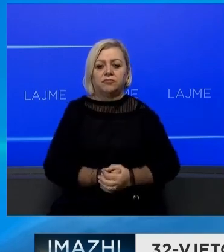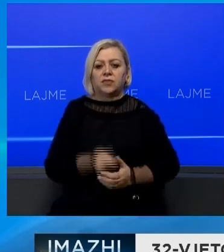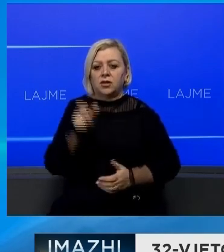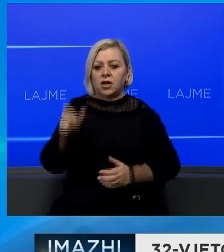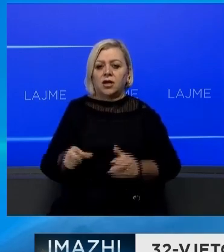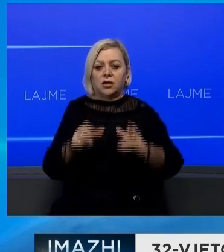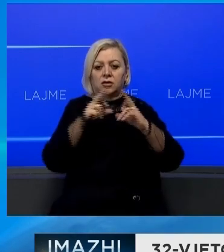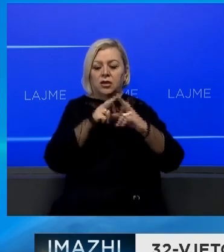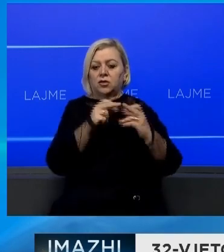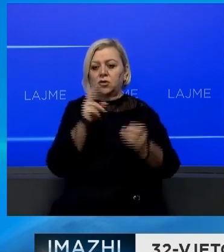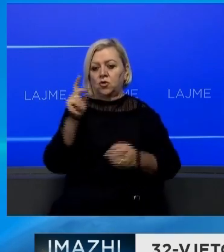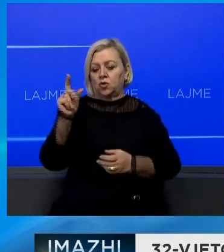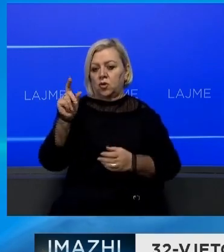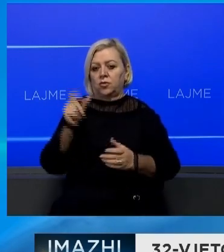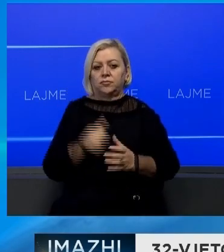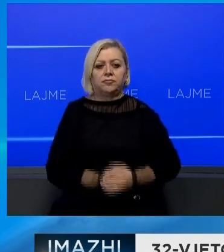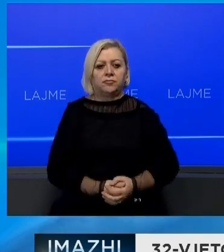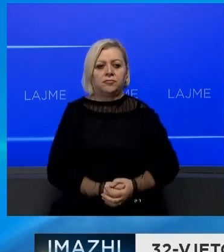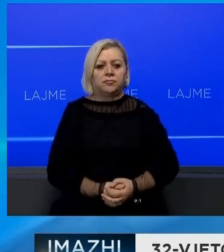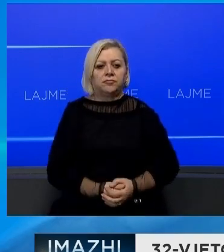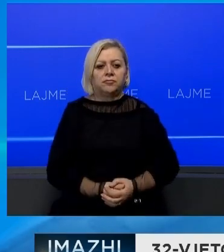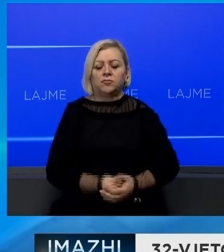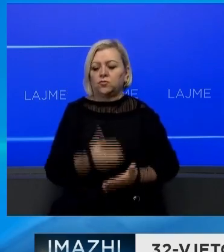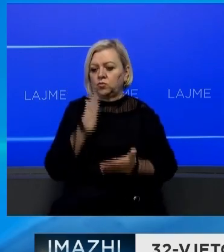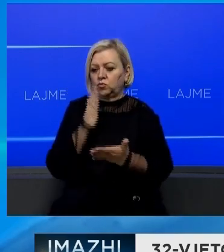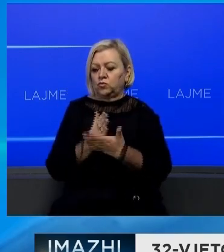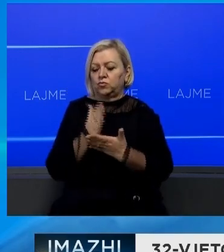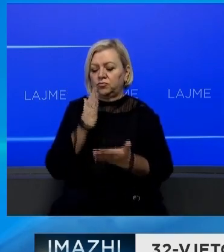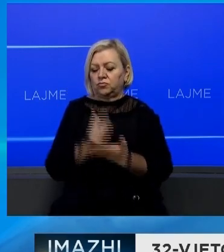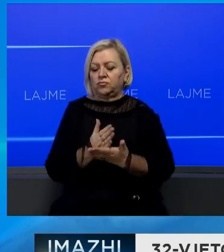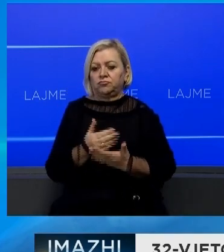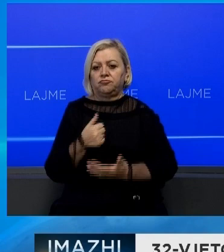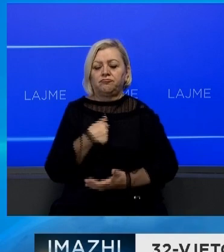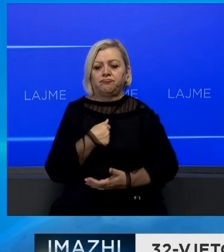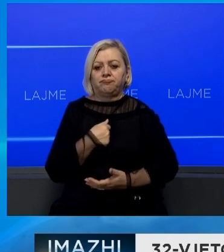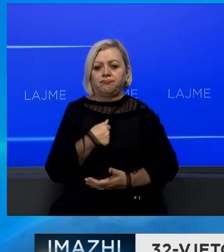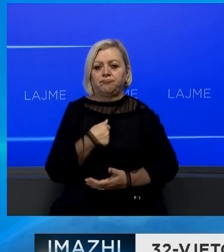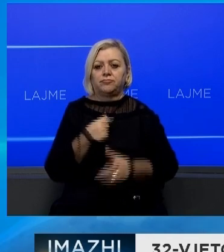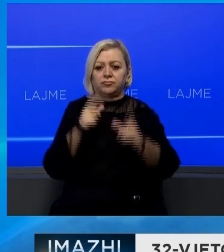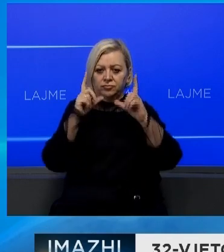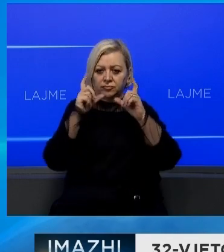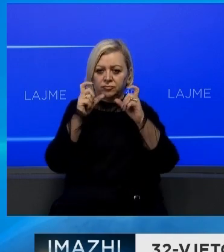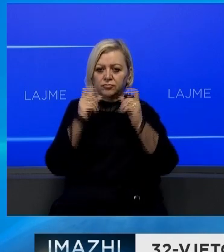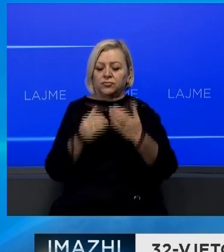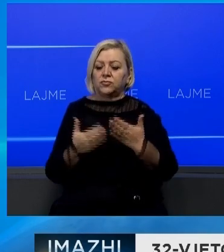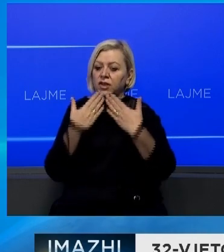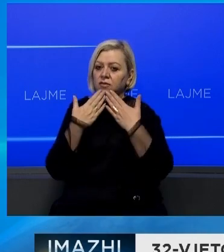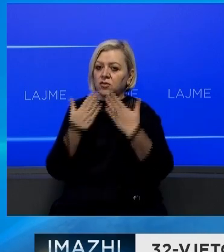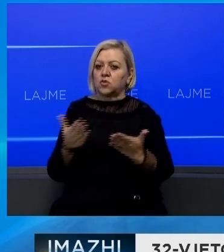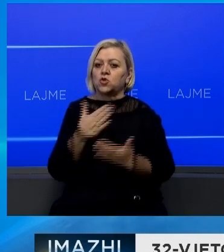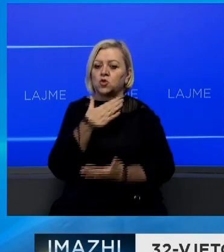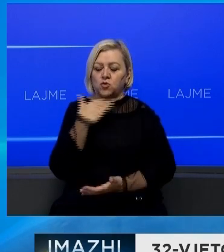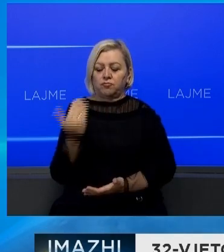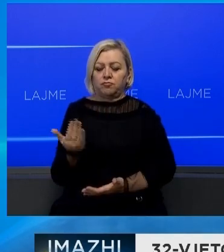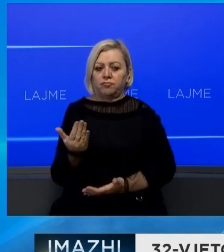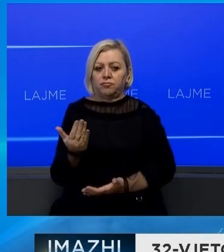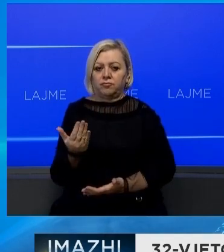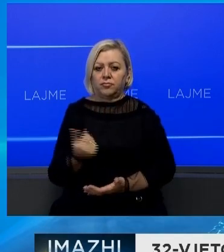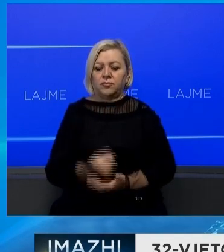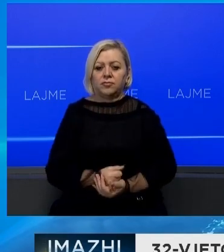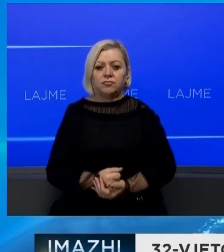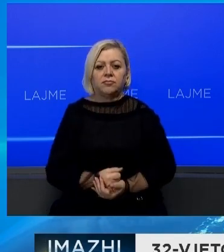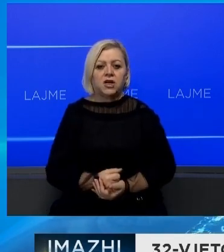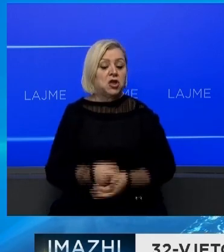Unë gjithë zakonisht foli me fotografi, kështu që në falenderoj shumë, në